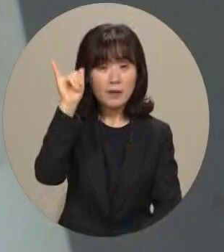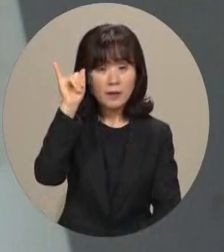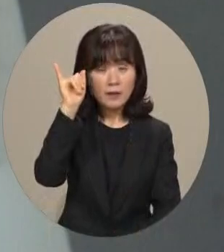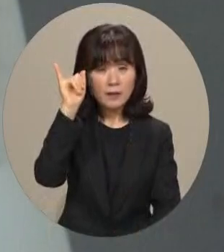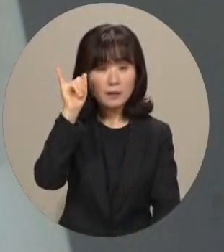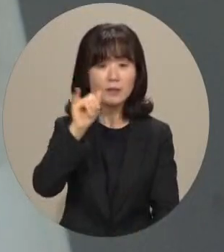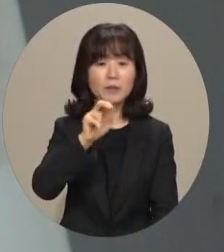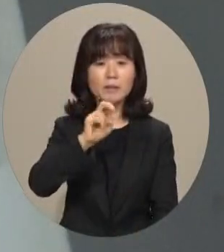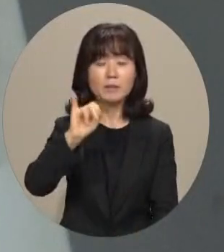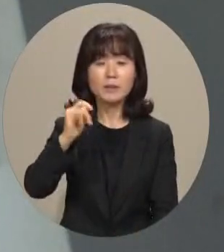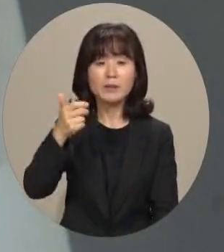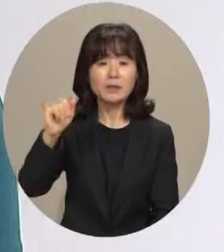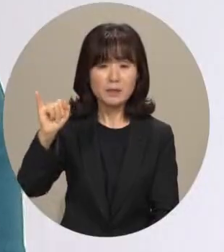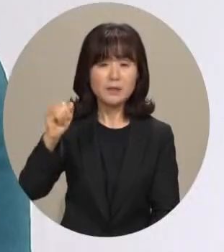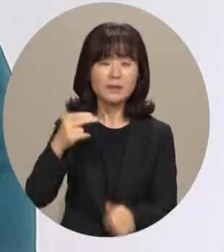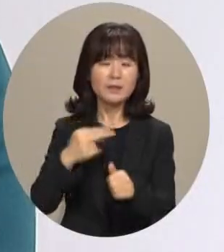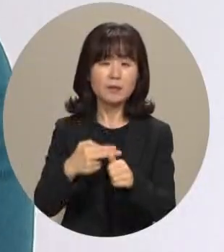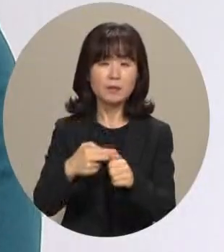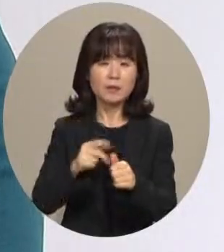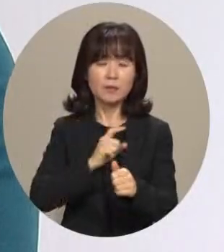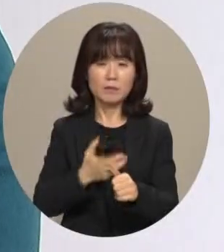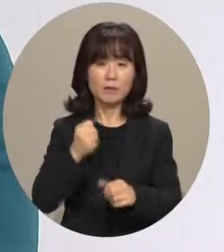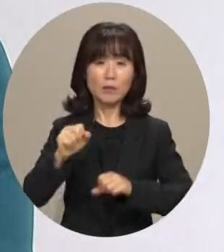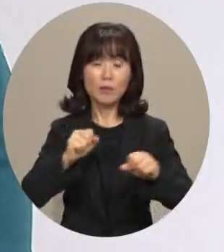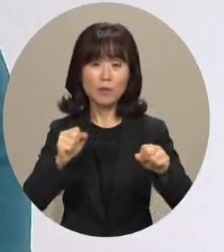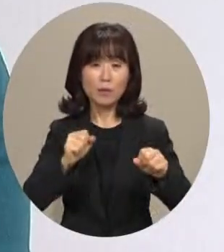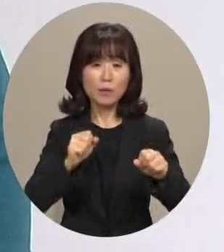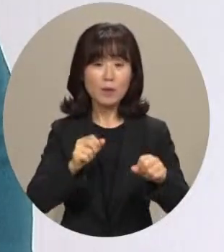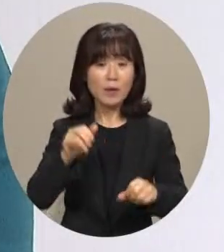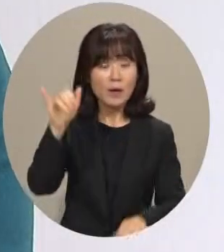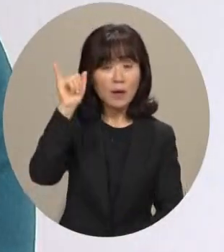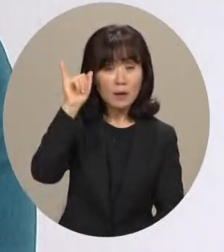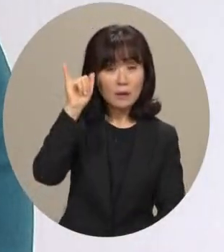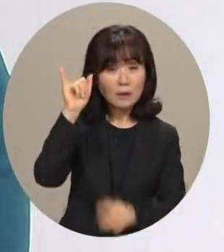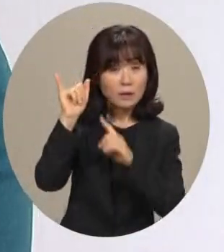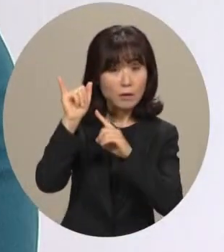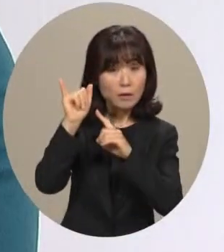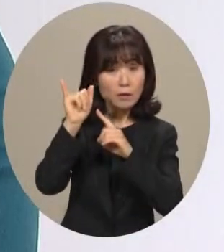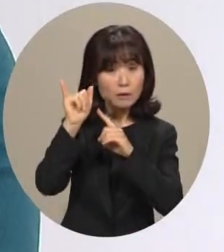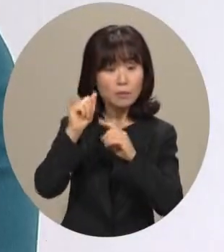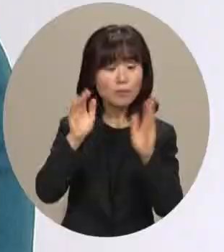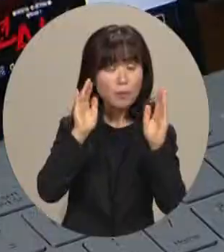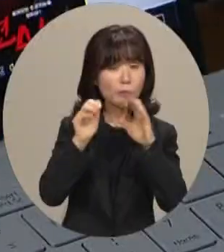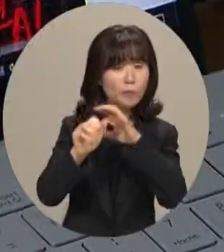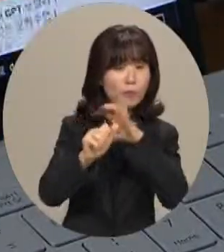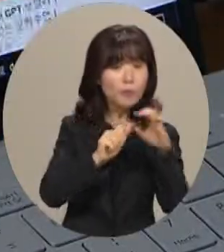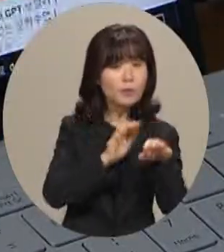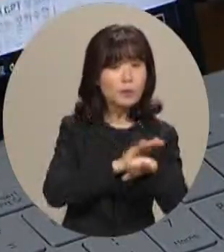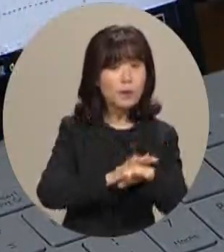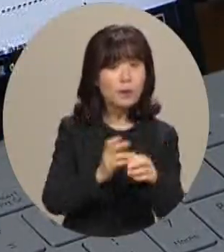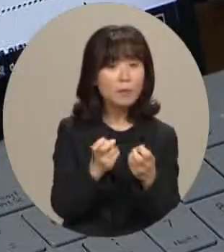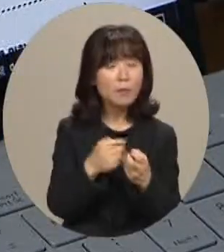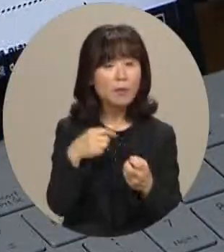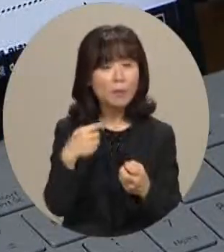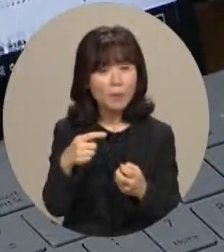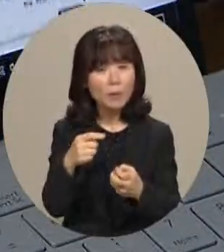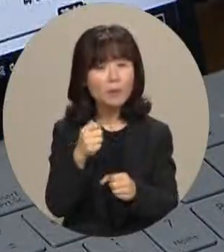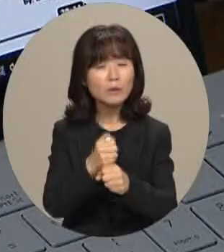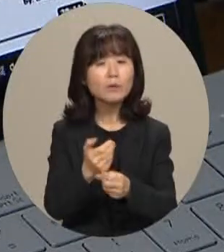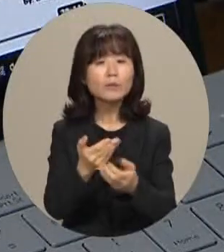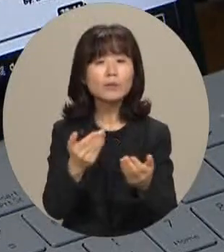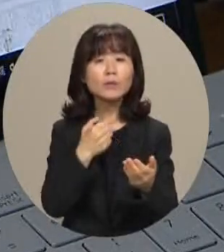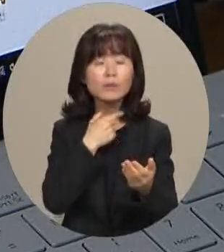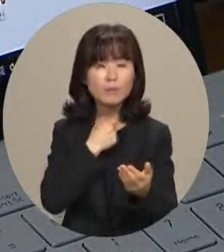활동명으로 더 유명합니다 어떻게 하면 인공지능 기술을 수업에 잘 활용할 수 있을지 알려주기 위해 만든